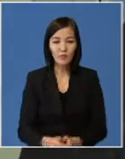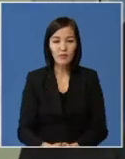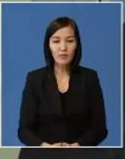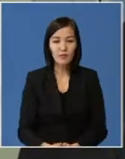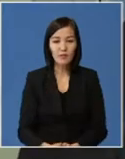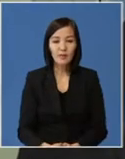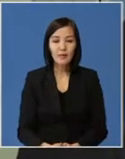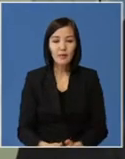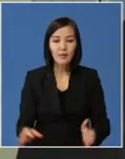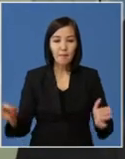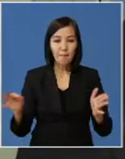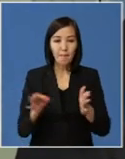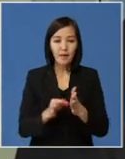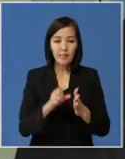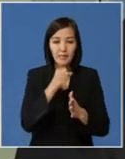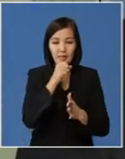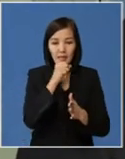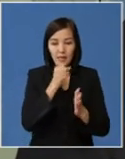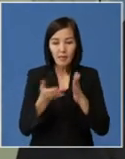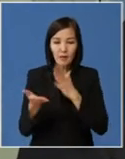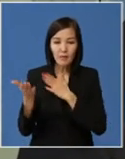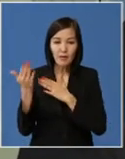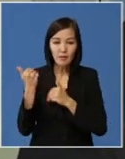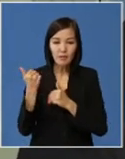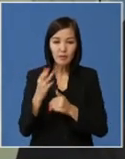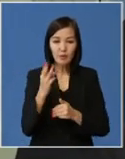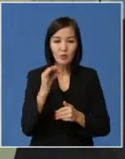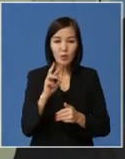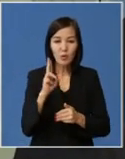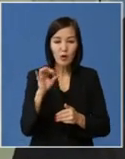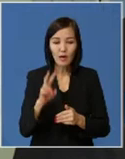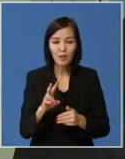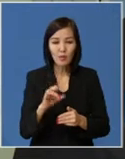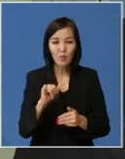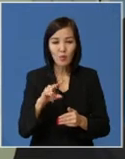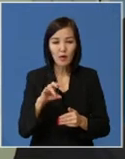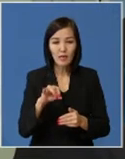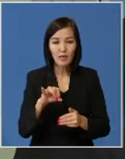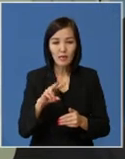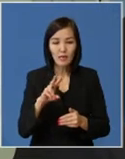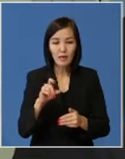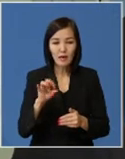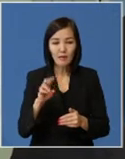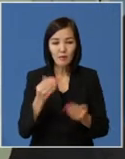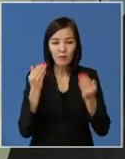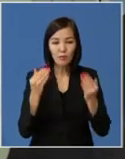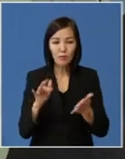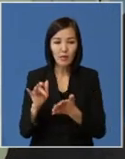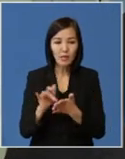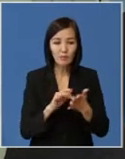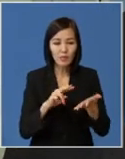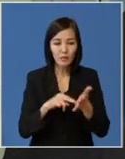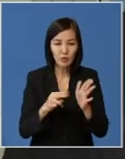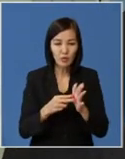орындалмақ. Негізгі мақсаты ата-бабаларымыздың, соның ішінде жаңа Шоқан Уәлихановтың қаншама осы күнге дейінгі экспедициялар